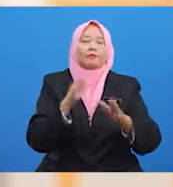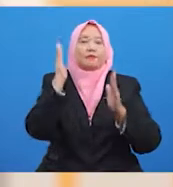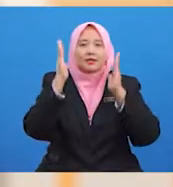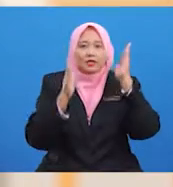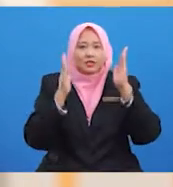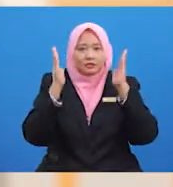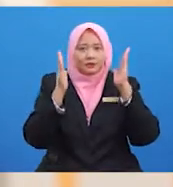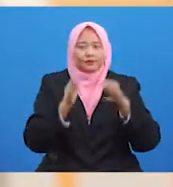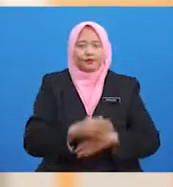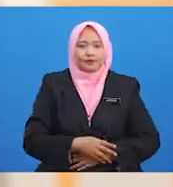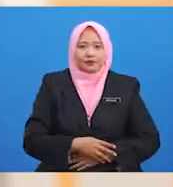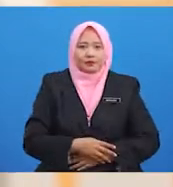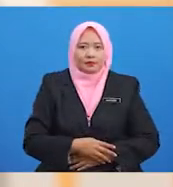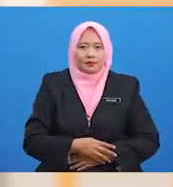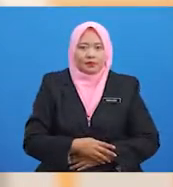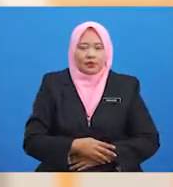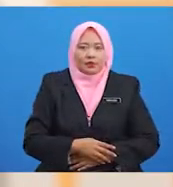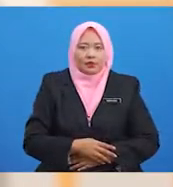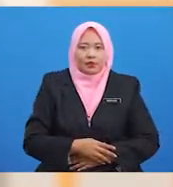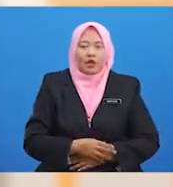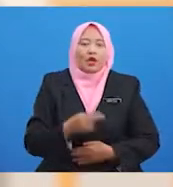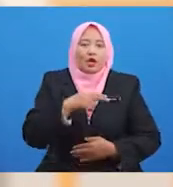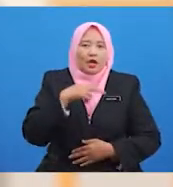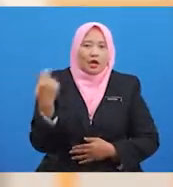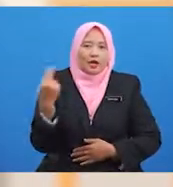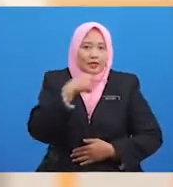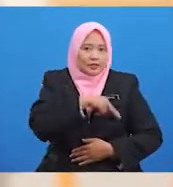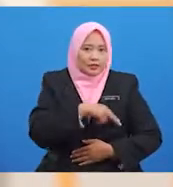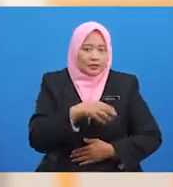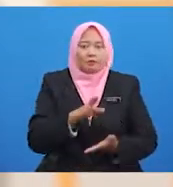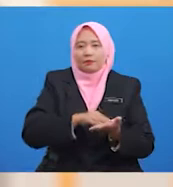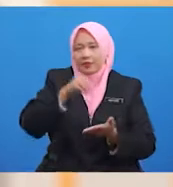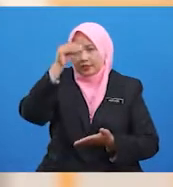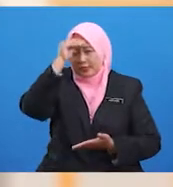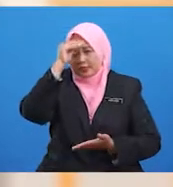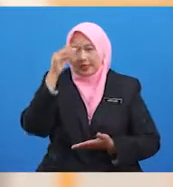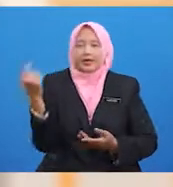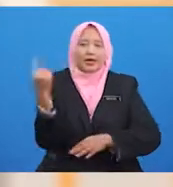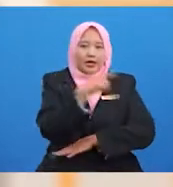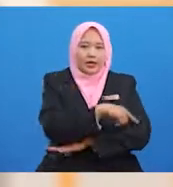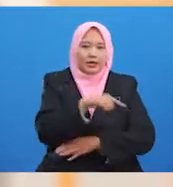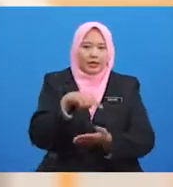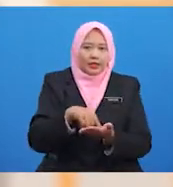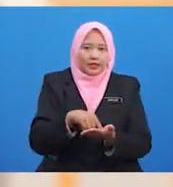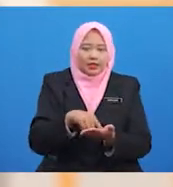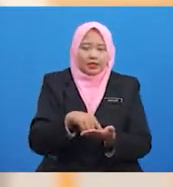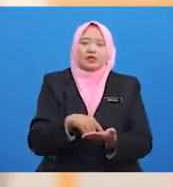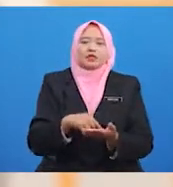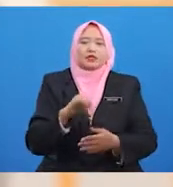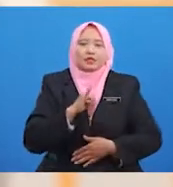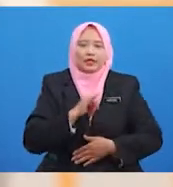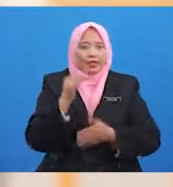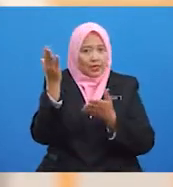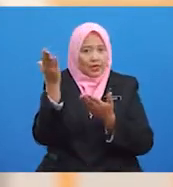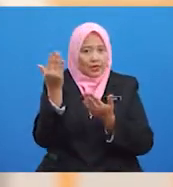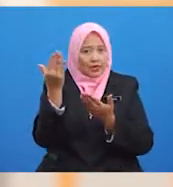Objektif pembelajaran itu adalah hasil pembelajaran kita pada hari ini dan cikgu harap murid-murid